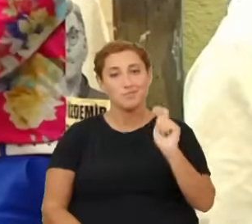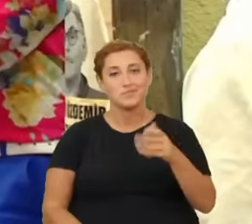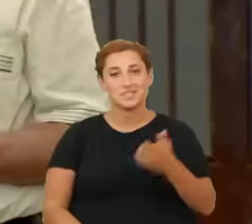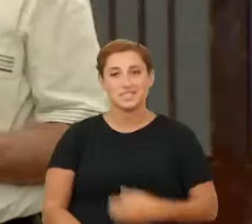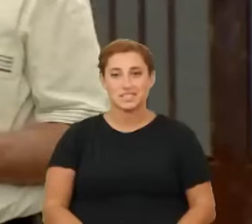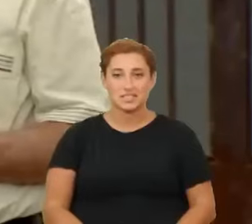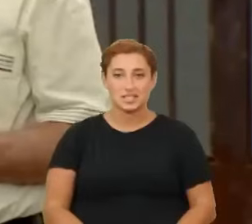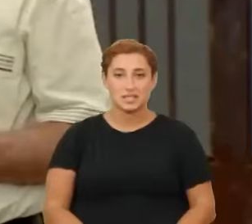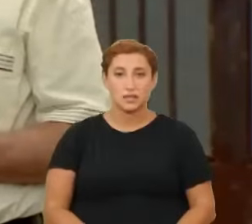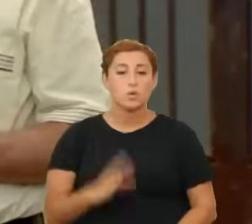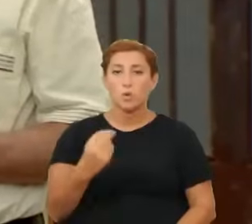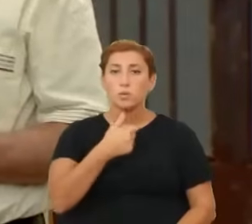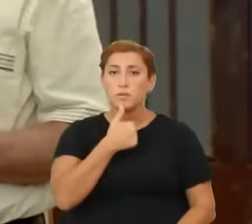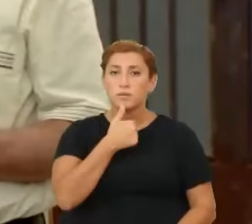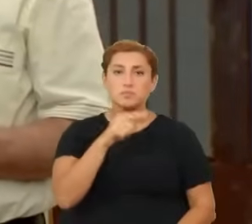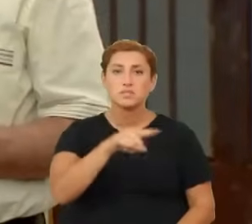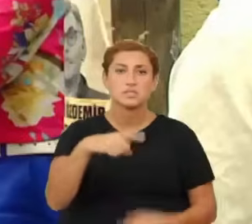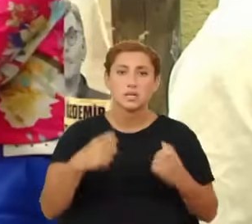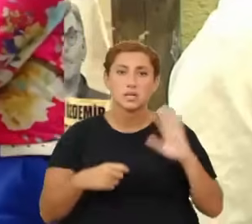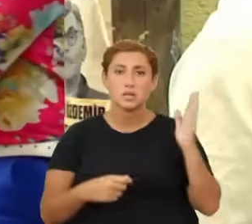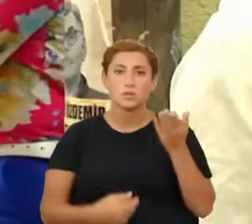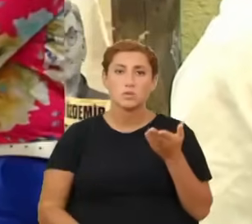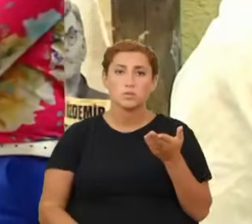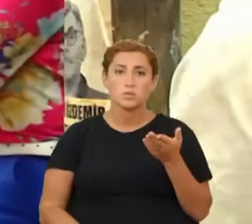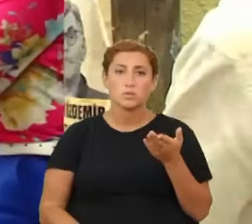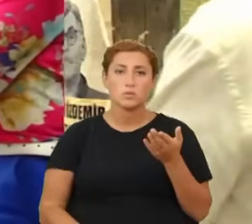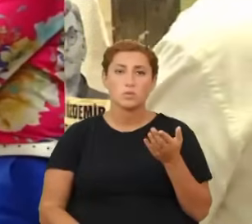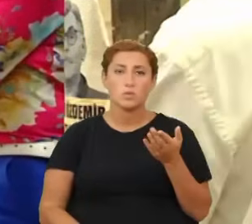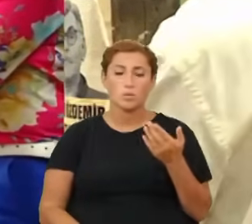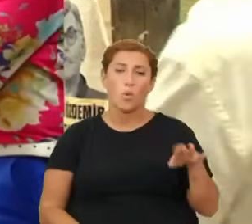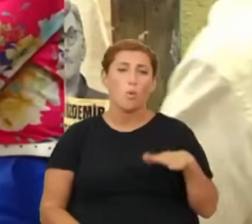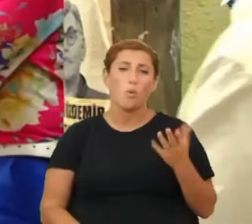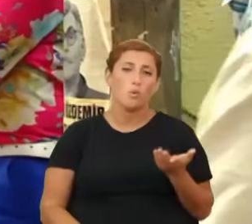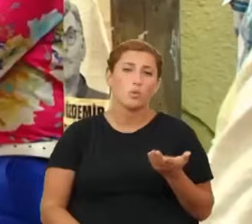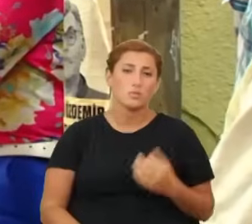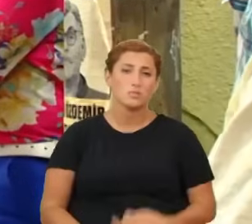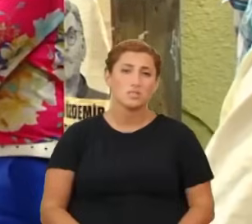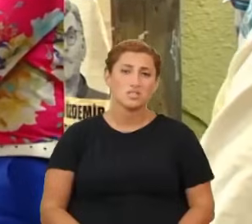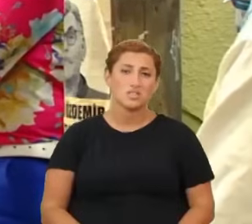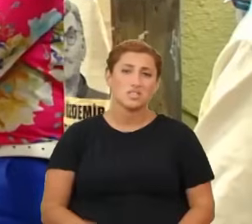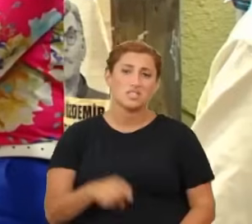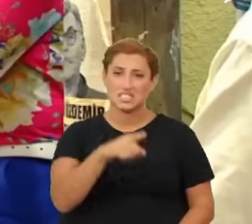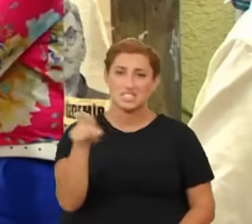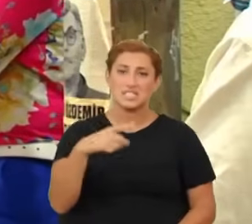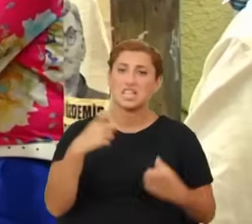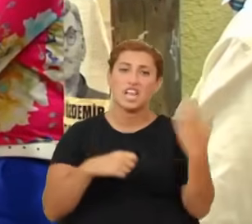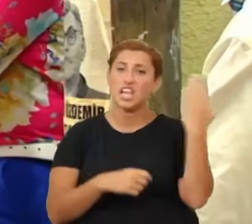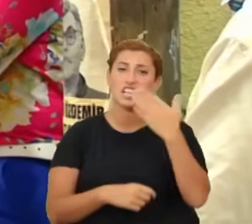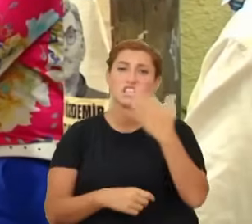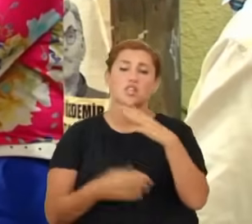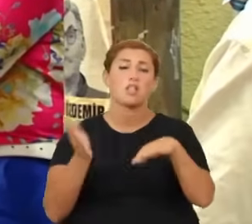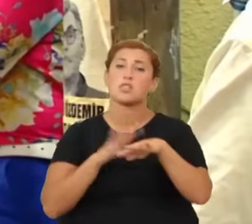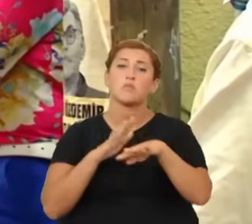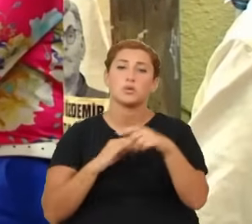iyi yapmışsın. Hayırdır babacığım, siz nereye? Oğlum işte siz nereye gideceğinizi,